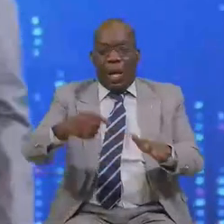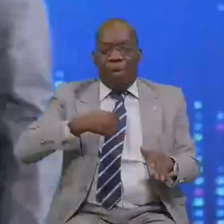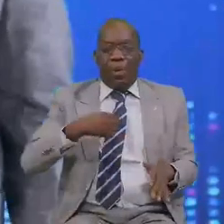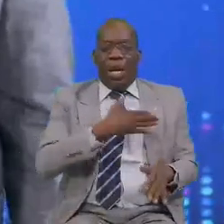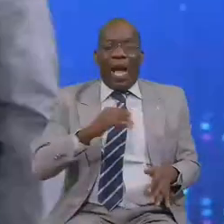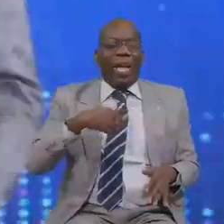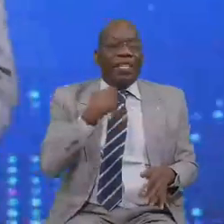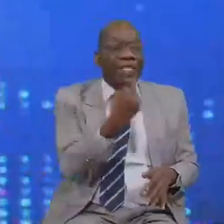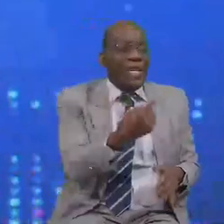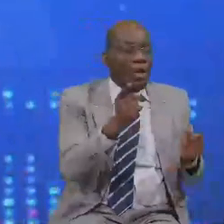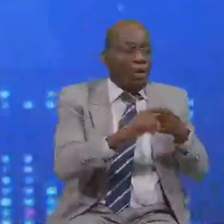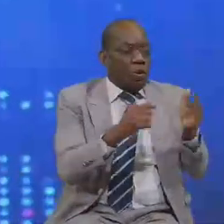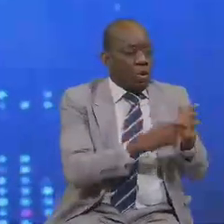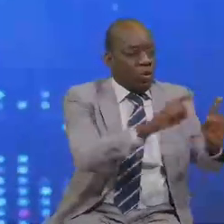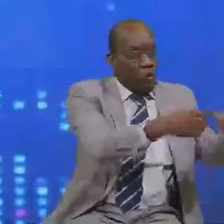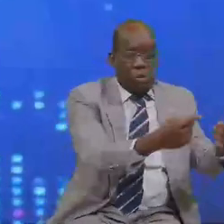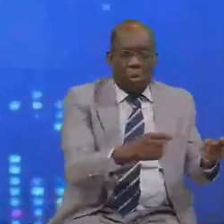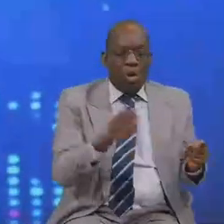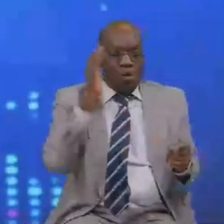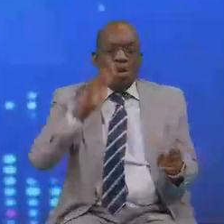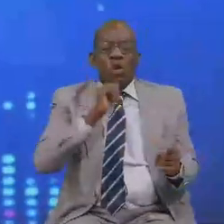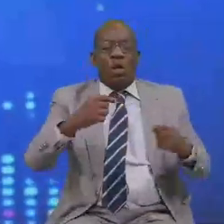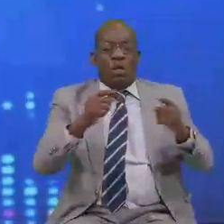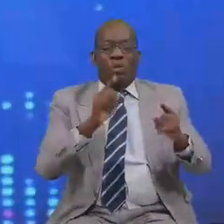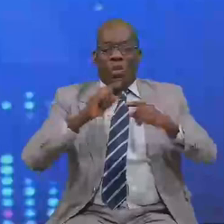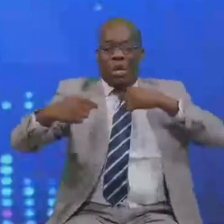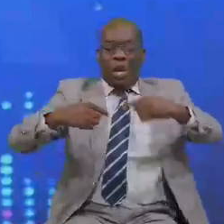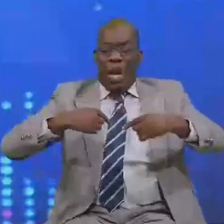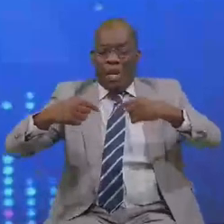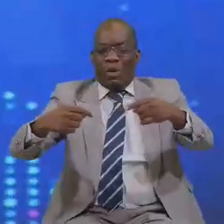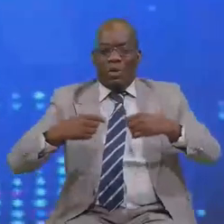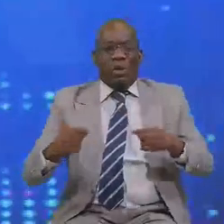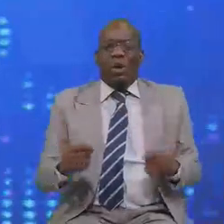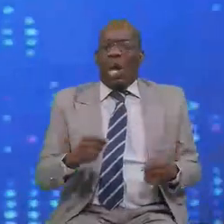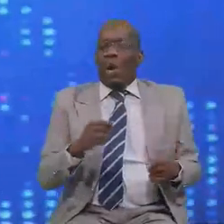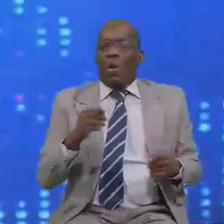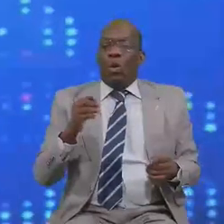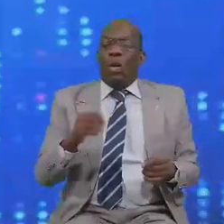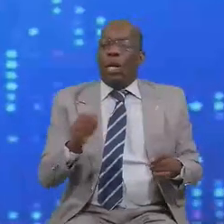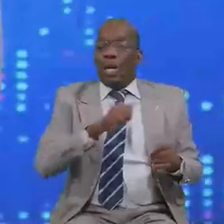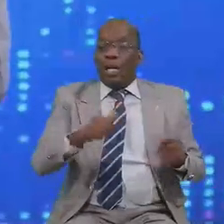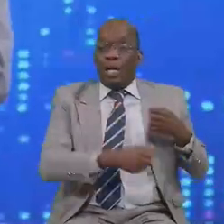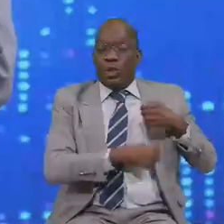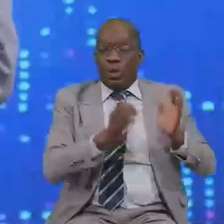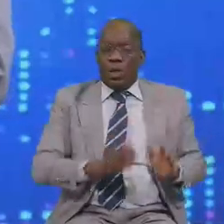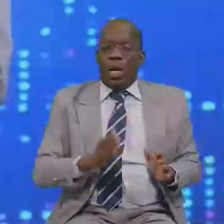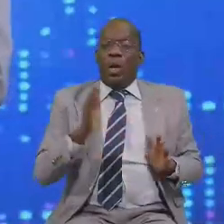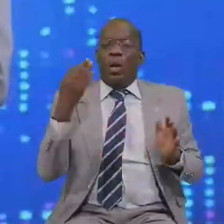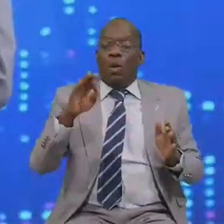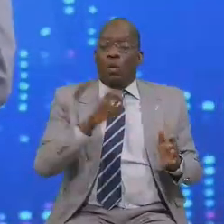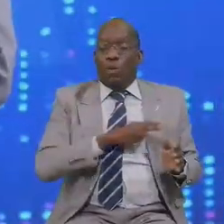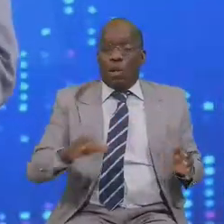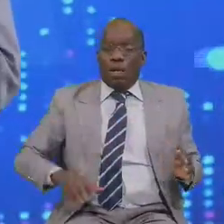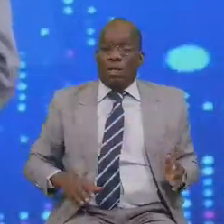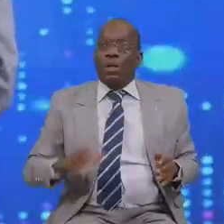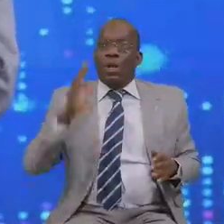Il n'argumente pas, il va. Ça, c'est un soldat de Jésus-Christ. Il lit la